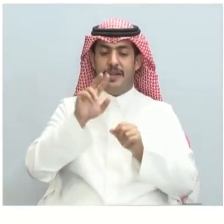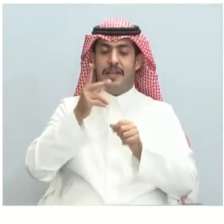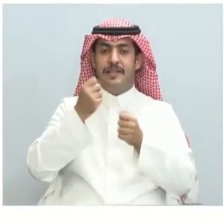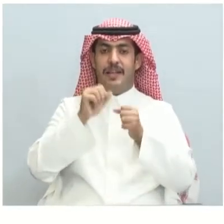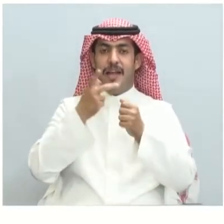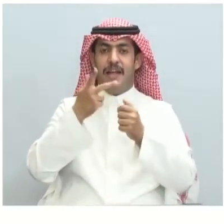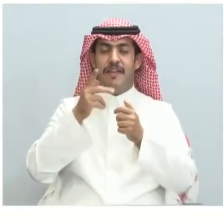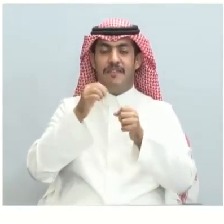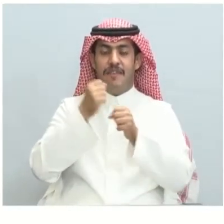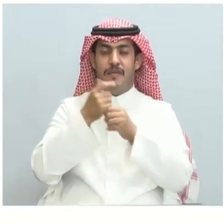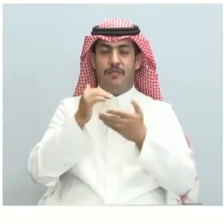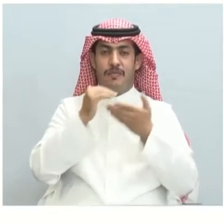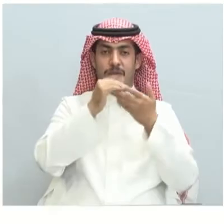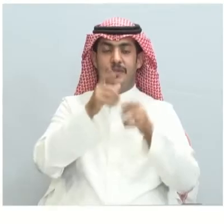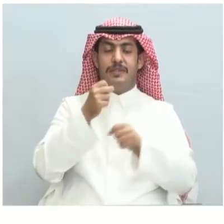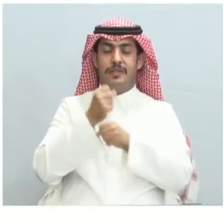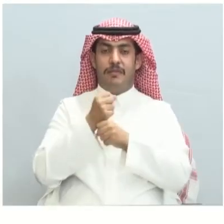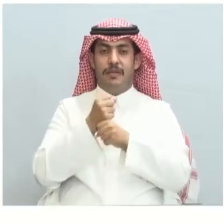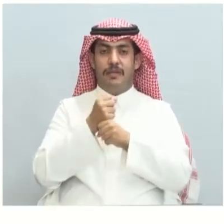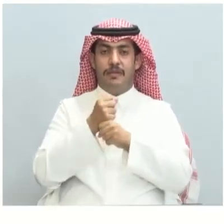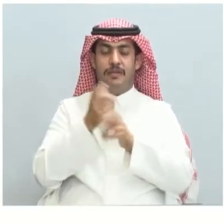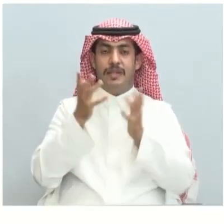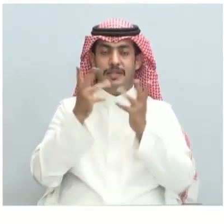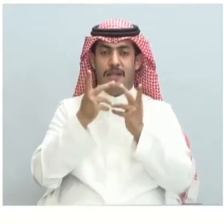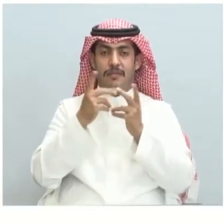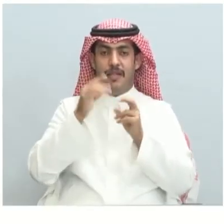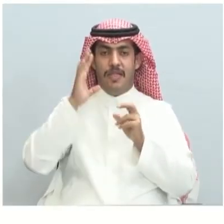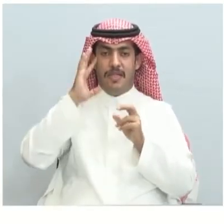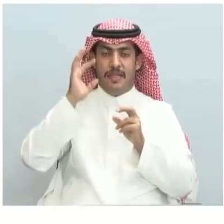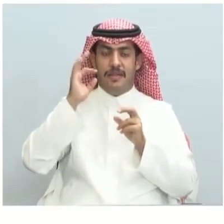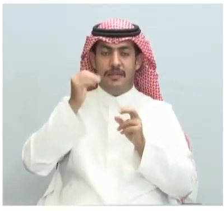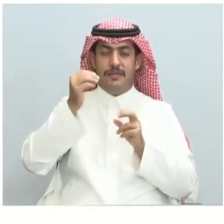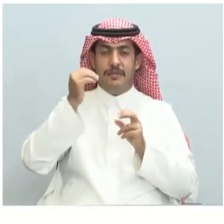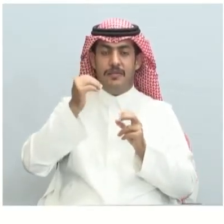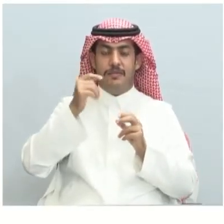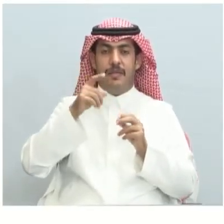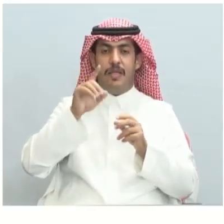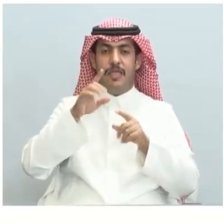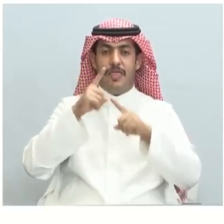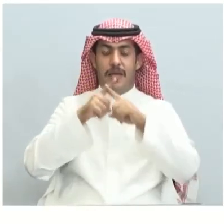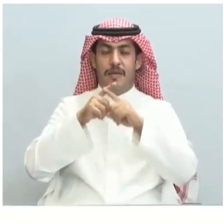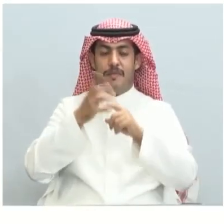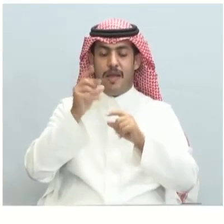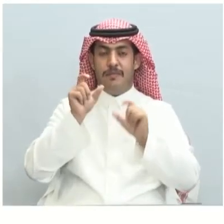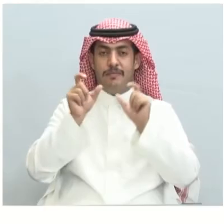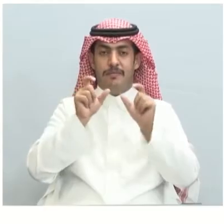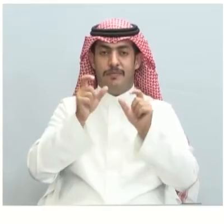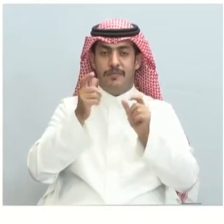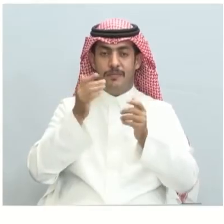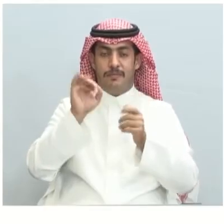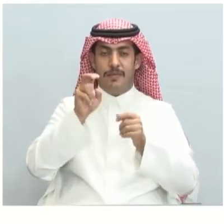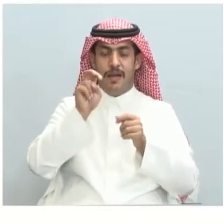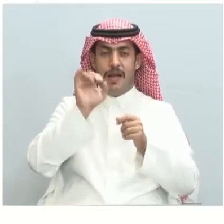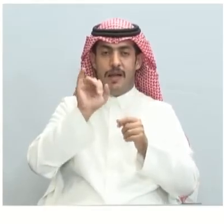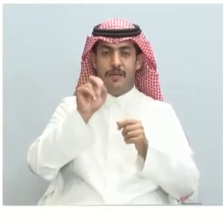فعلي مكافئ له باستعمال الحساب الذهني وذلك بضرب العدد الكلي في المق جزء